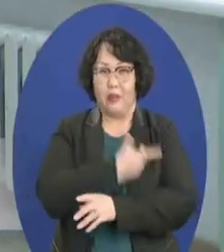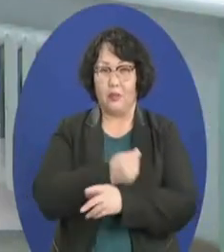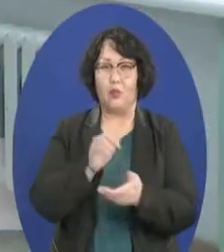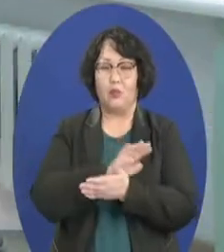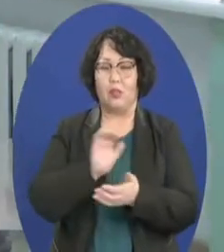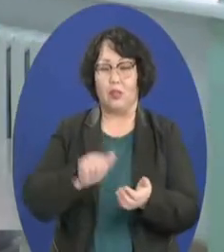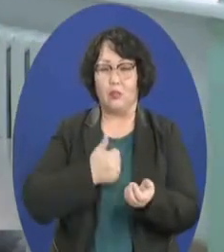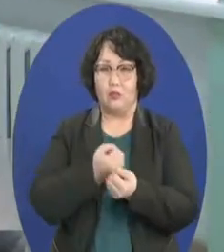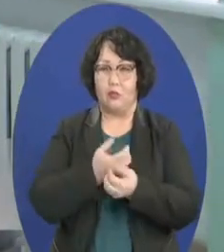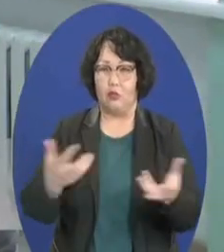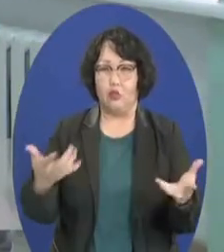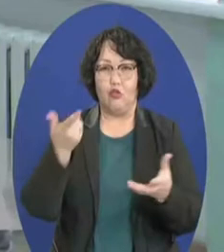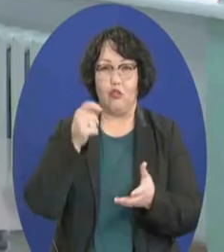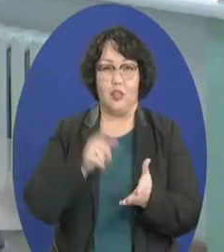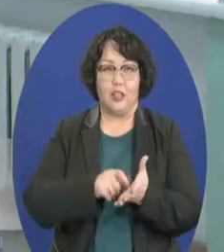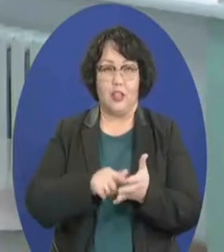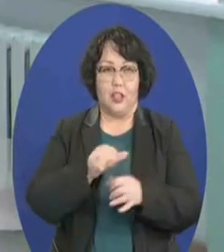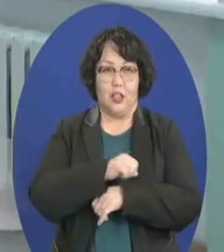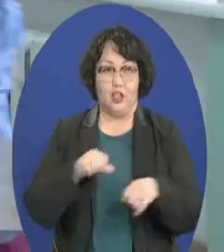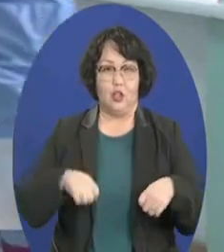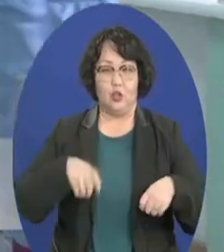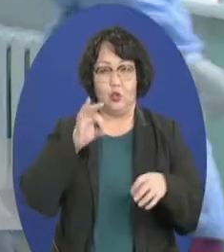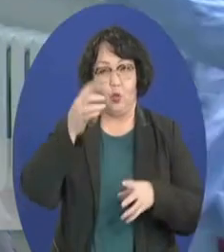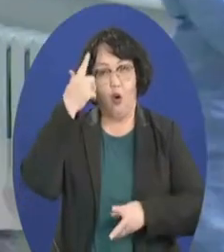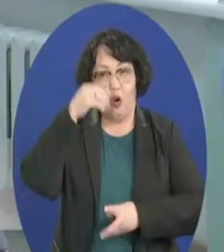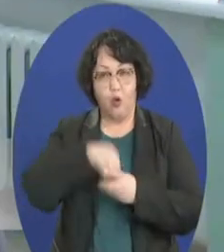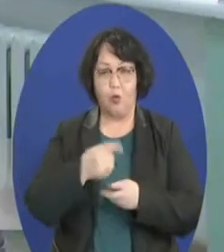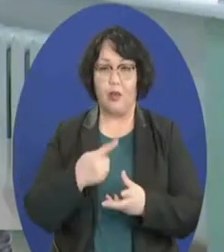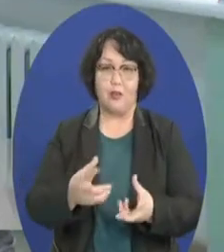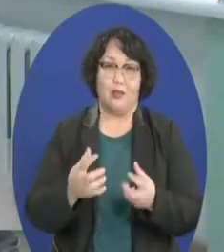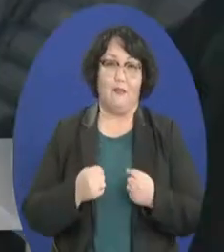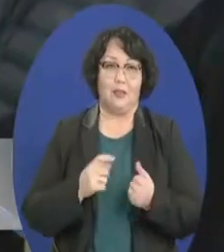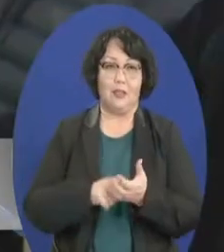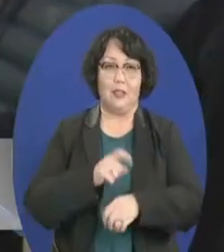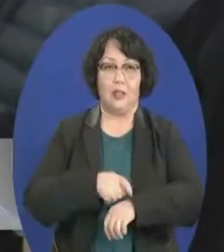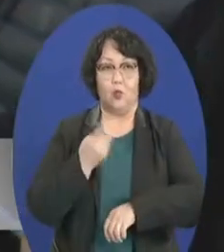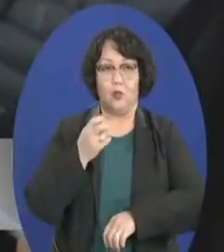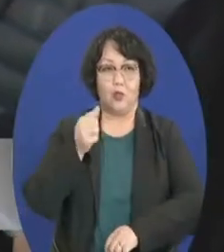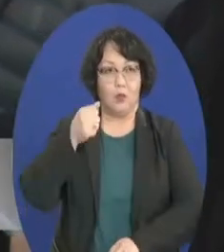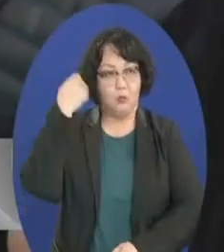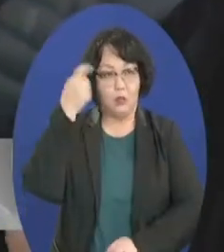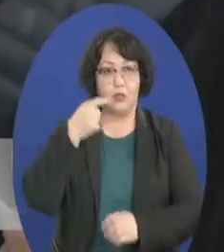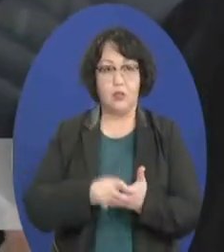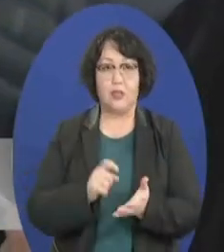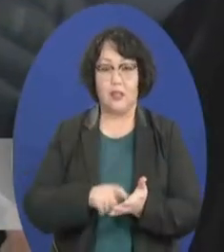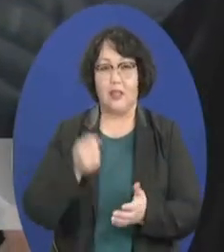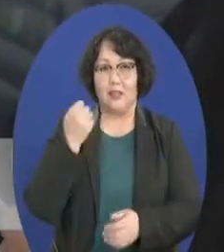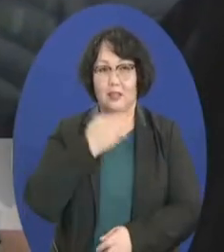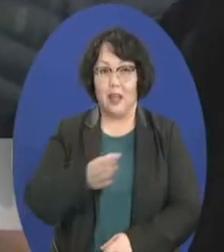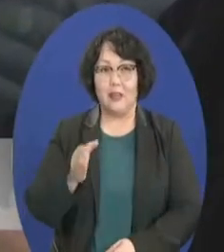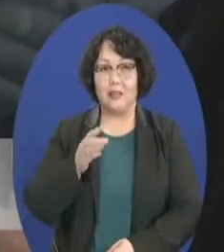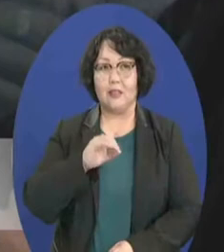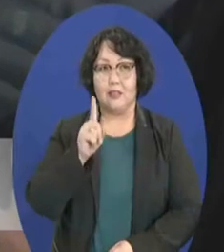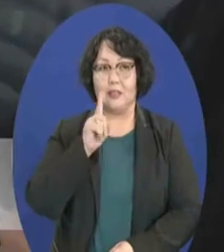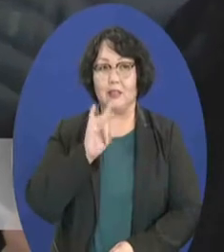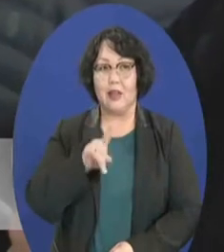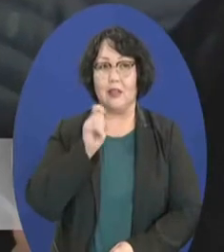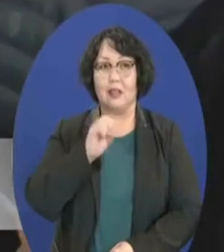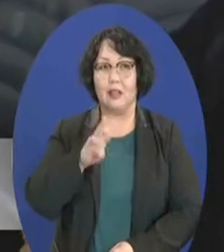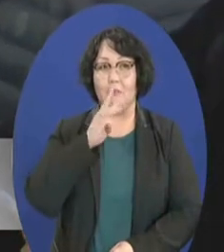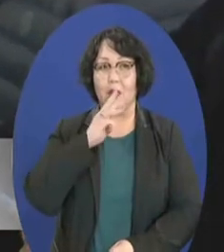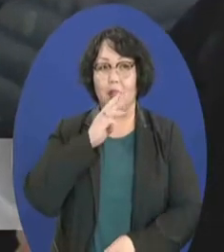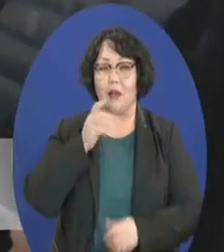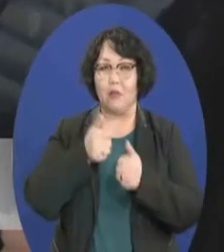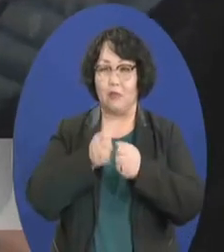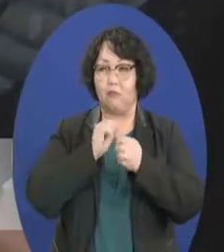ийм тактикаар явж байгаа. Энийг бас иргэд маань зөвөр ойлгож хүлээж авч энэ тухайн цаг үеийг бодох хэрэгтэй. Та нөгөө зараа мессежэр өгч байна уу? Та чирэл зар